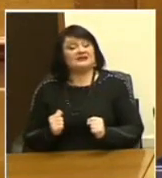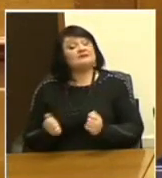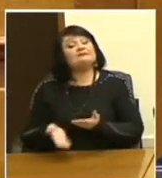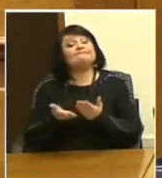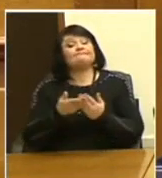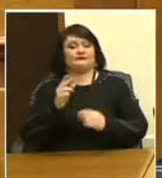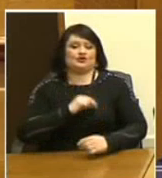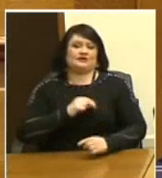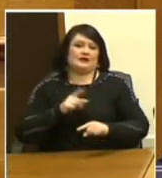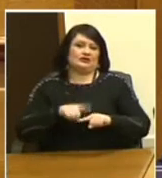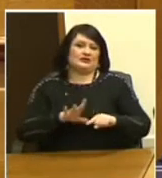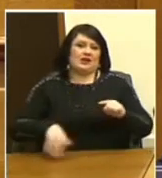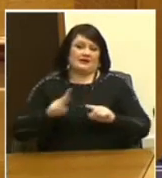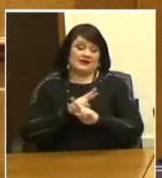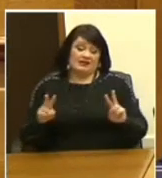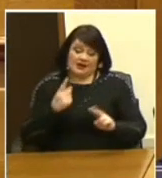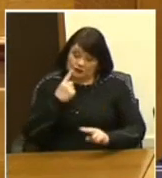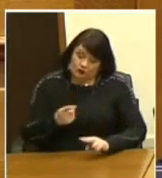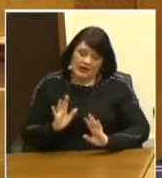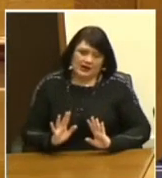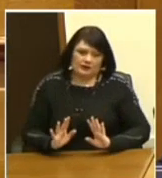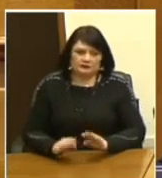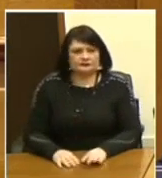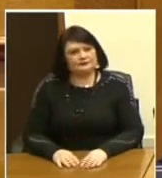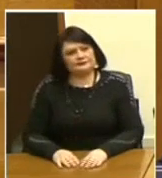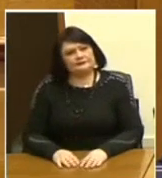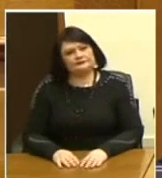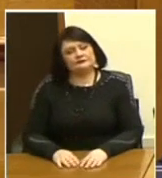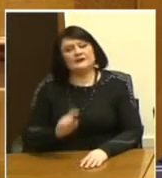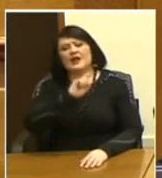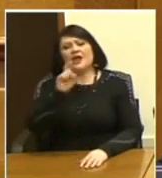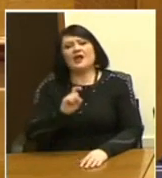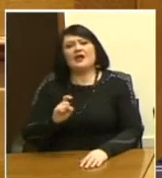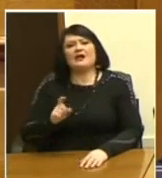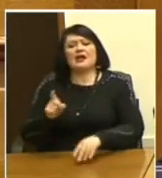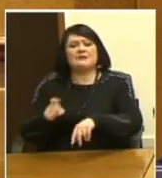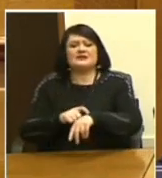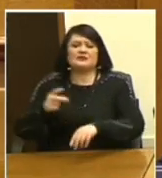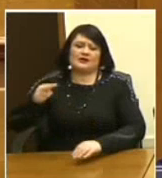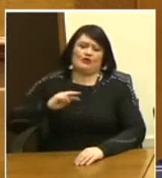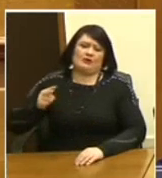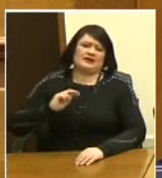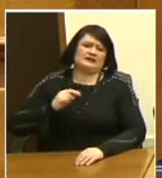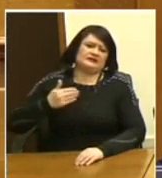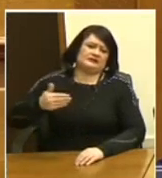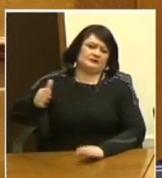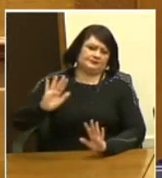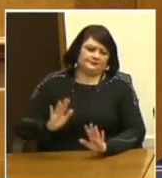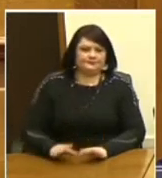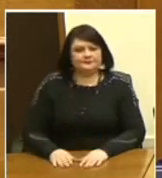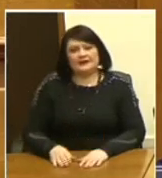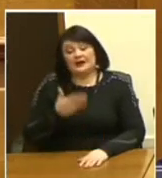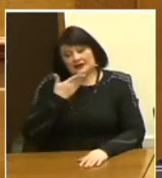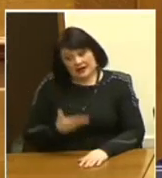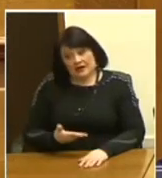Και θέλω να το πω ξεκάθαρα. Και θα ήθελα στα ερωτήματα αυτά κάποια στιγμή να πάρω απαντήσεις. Θέλω να κλείσω όμως,